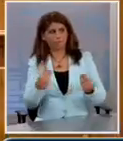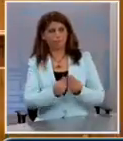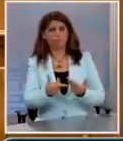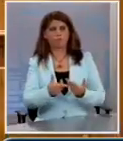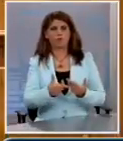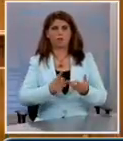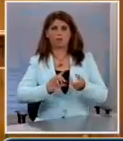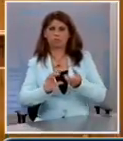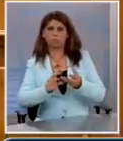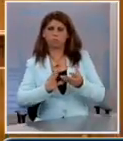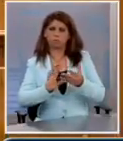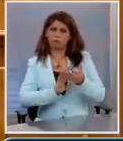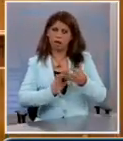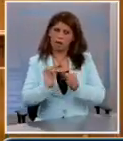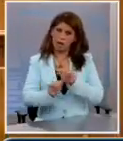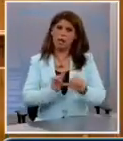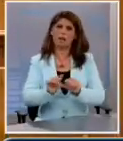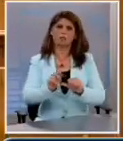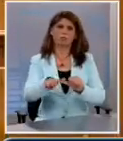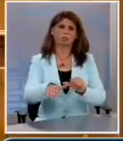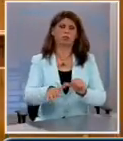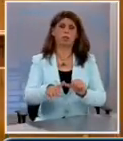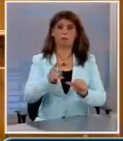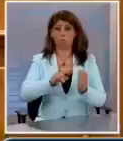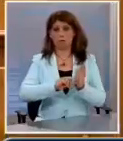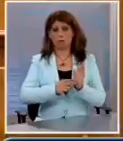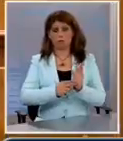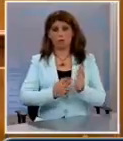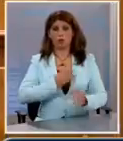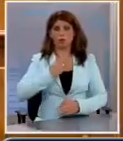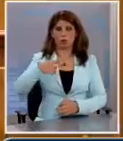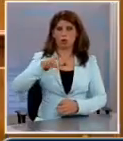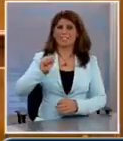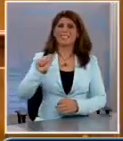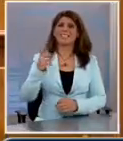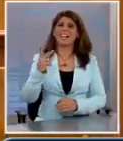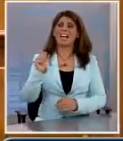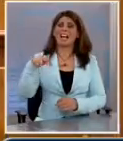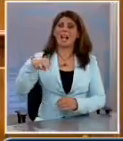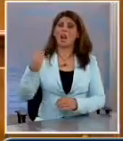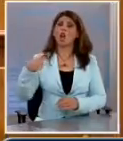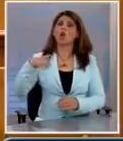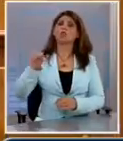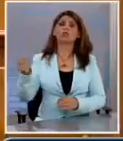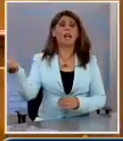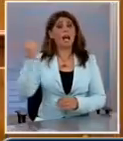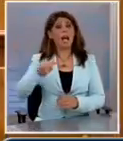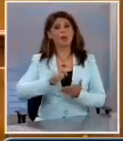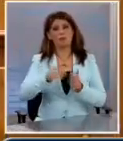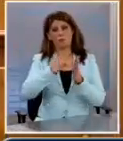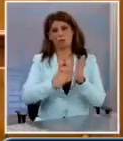και απαξιώνουν. Αλλά προσέξτε, ο κύριος Σακαλώτος γράφει και κάτι άλλο πολύ ενδιαφέρον σε αυτή την